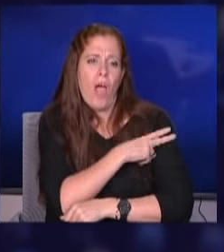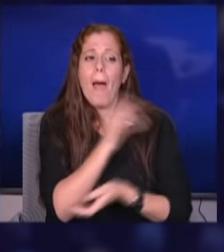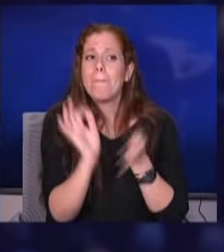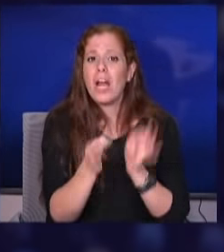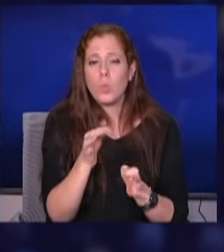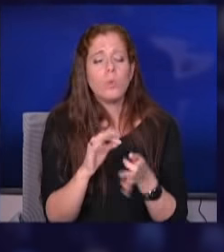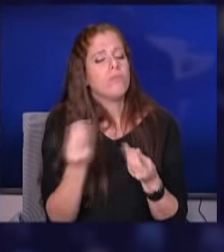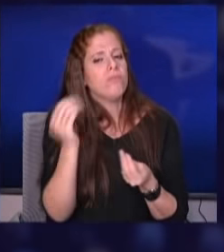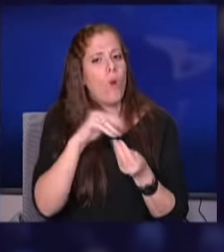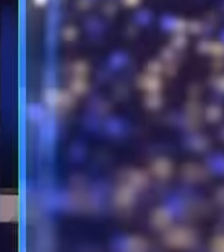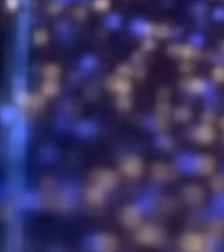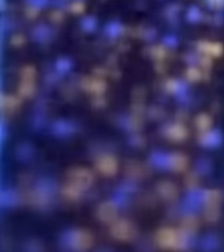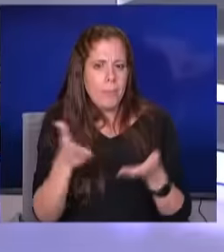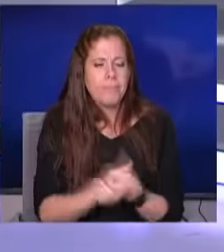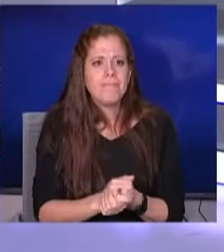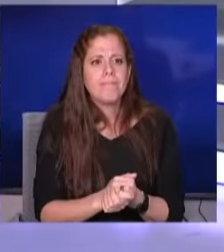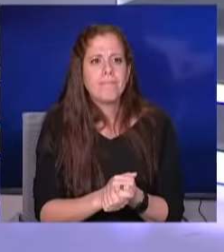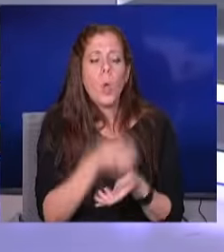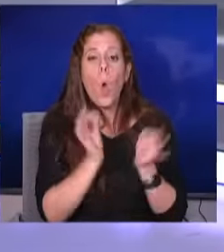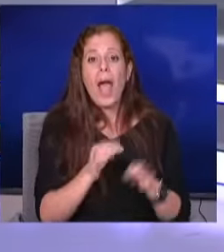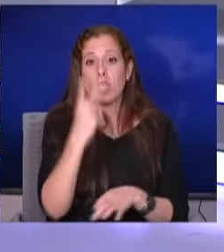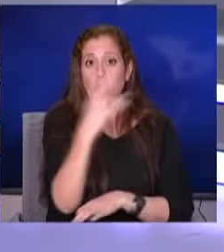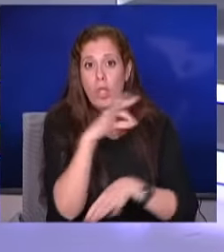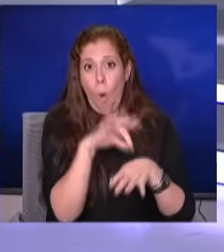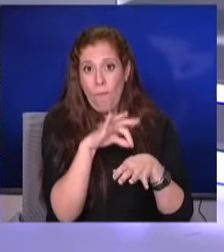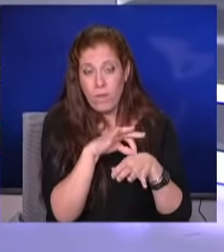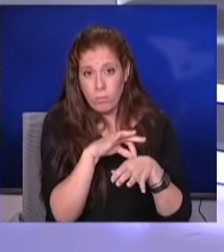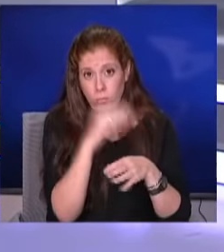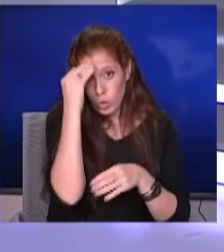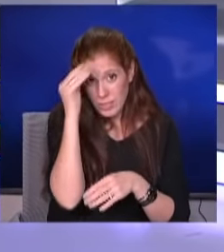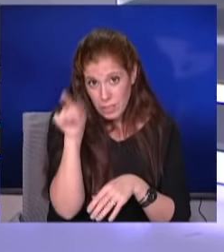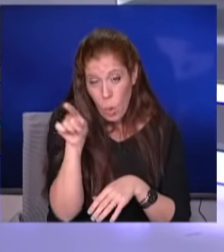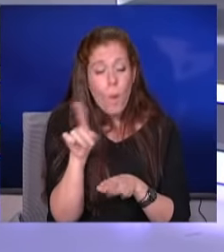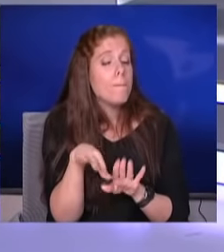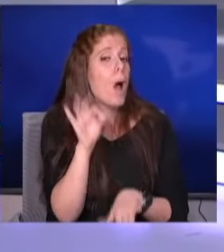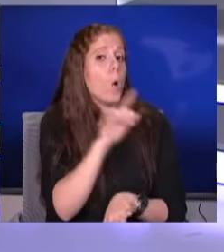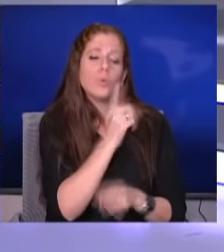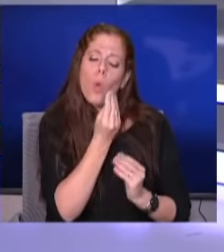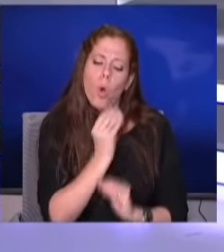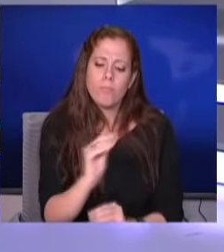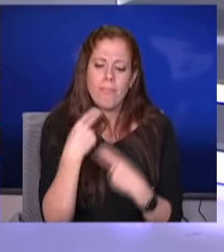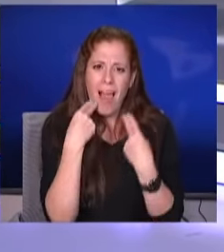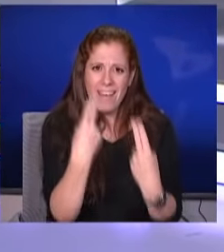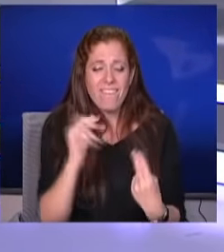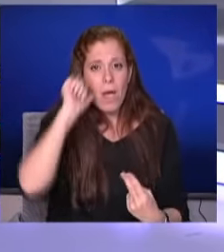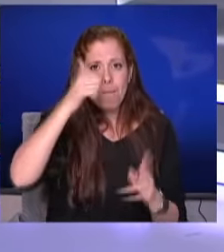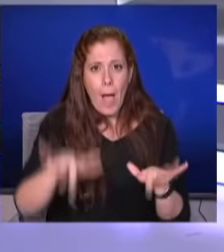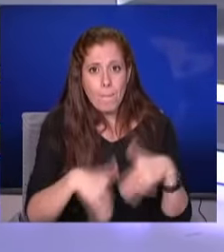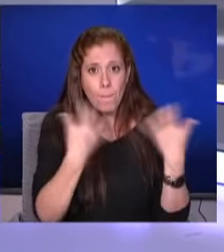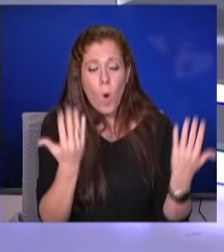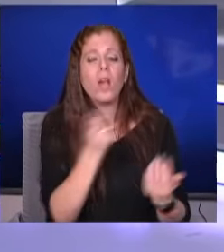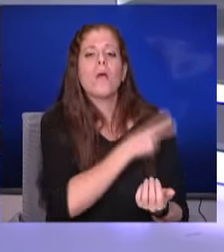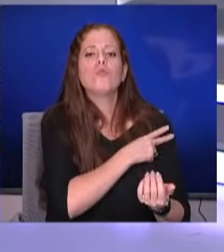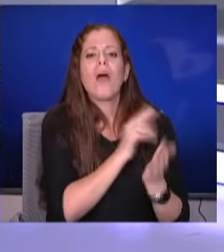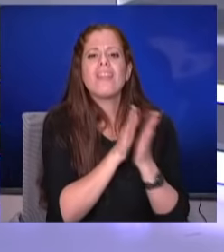וגורמים נוספים. עורכי הדין של שני הרופאים שהוזכרו בשמם בכתבה בחרו שלא להעביר תגובה. מחר הבוקר תבקש המשטרה